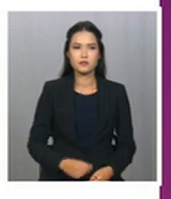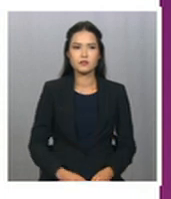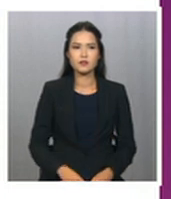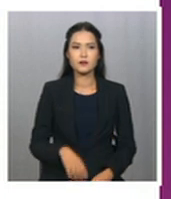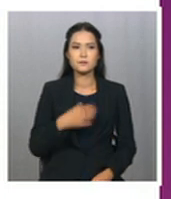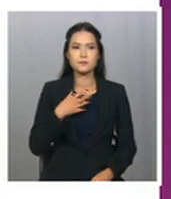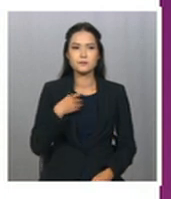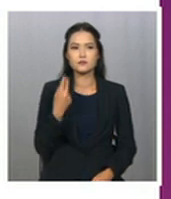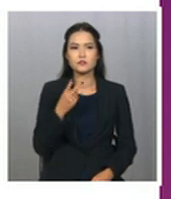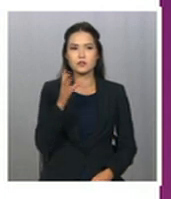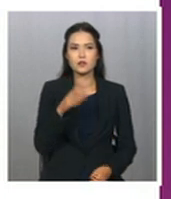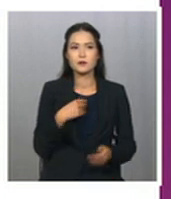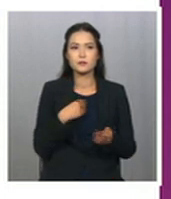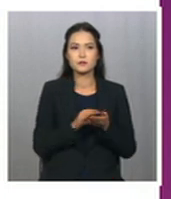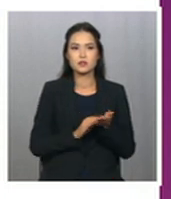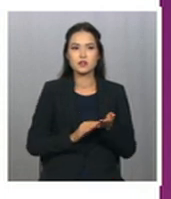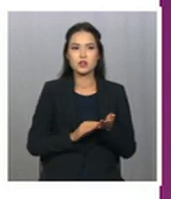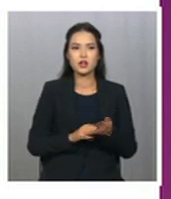Енді біздің жазғанымыз.